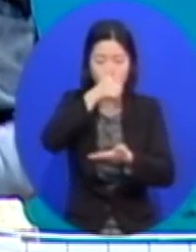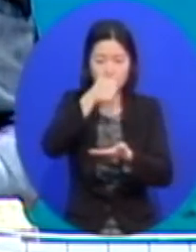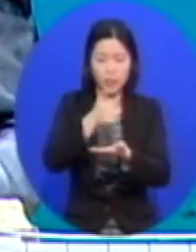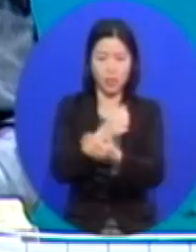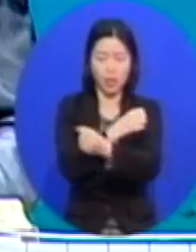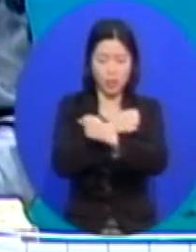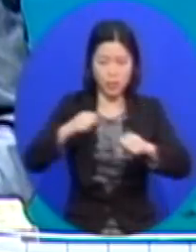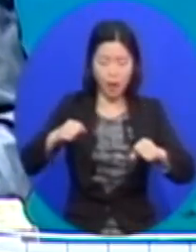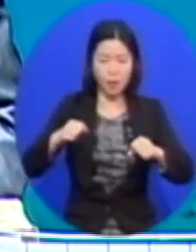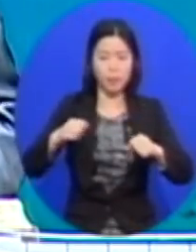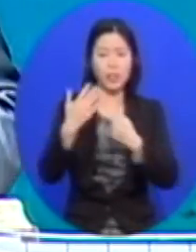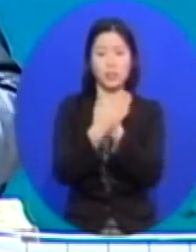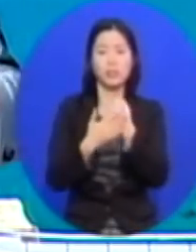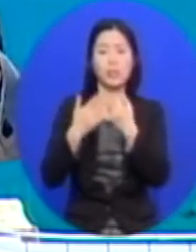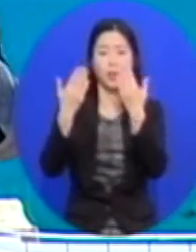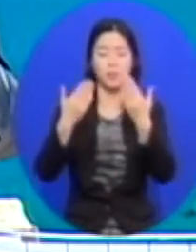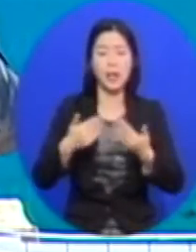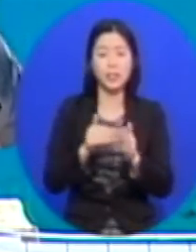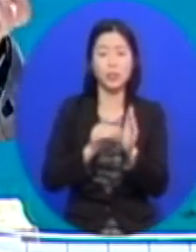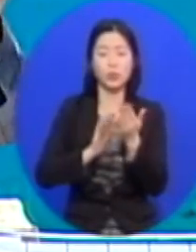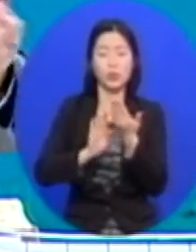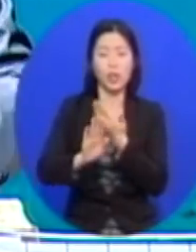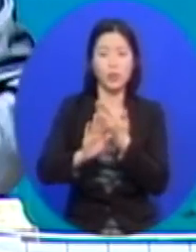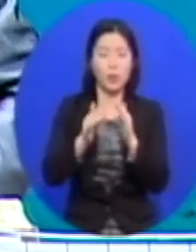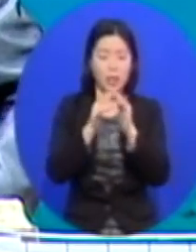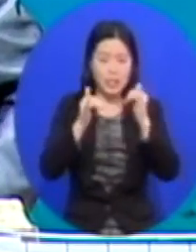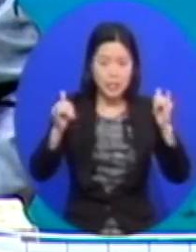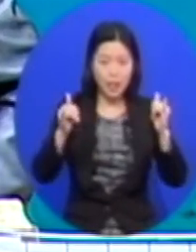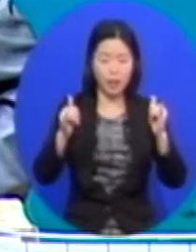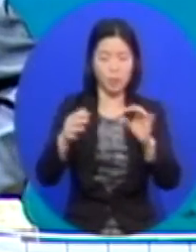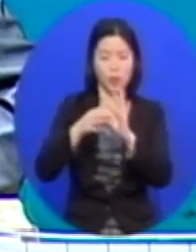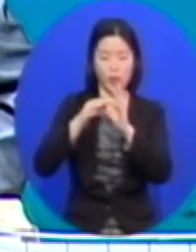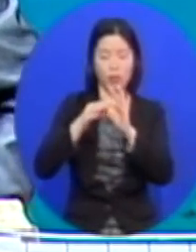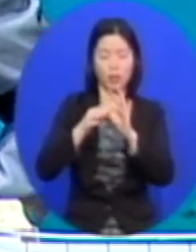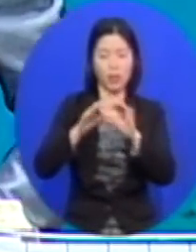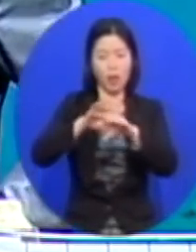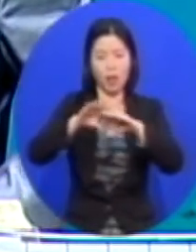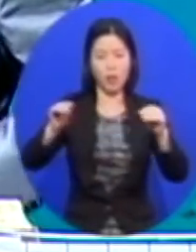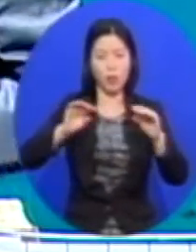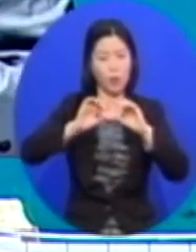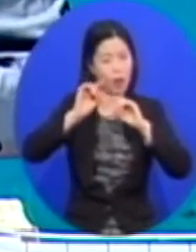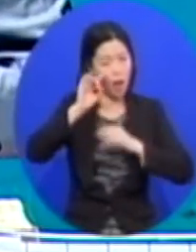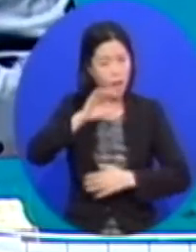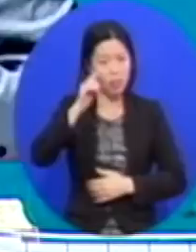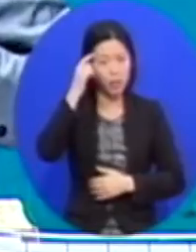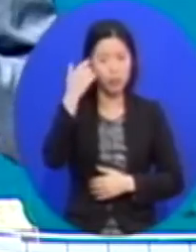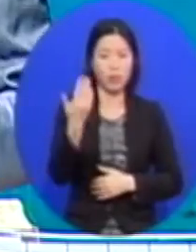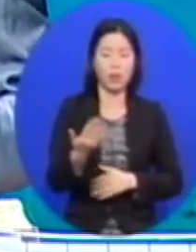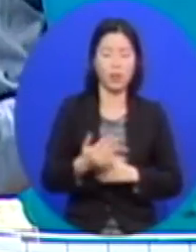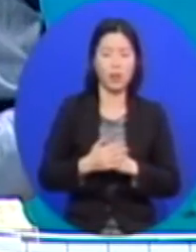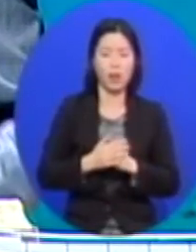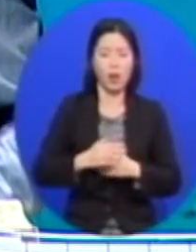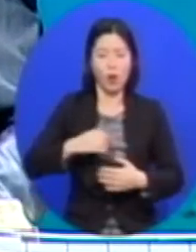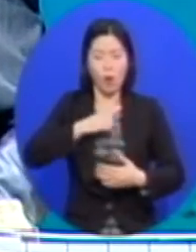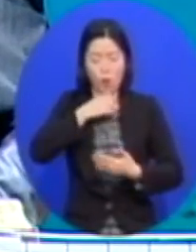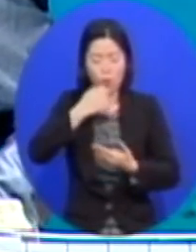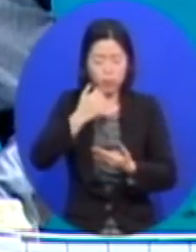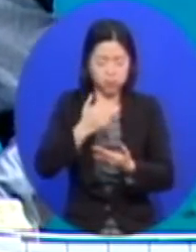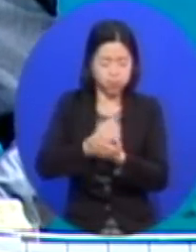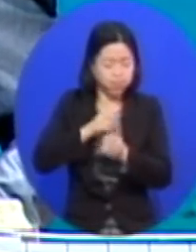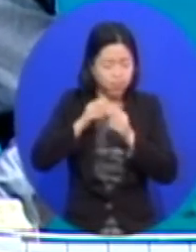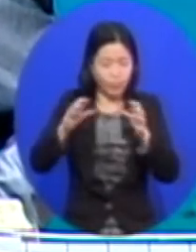바꿔도 어떻게 이렇게 사람과의 관계가 해결이 안돼요 정말 속이 터질 만한 일이